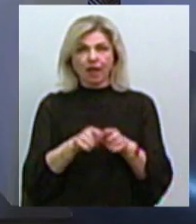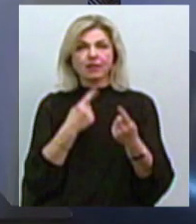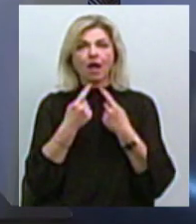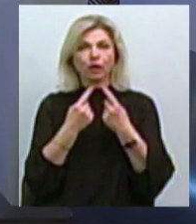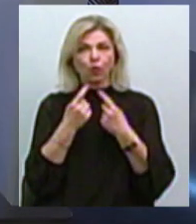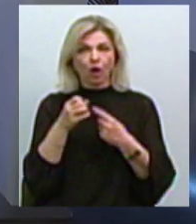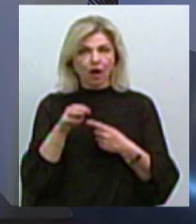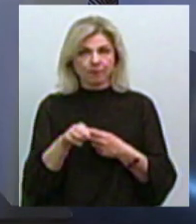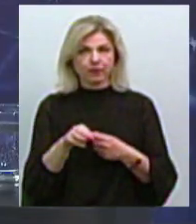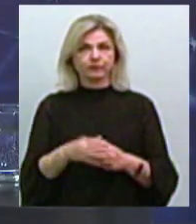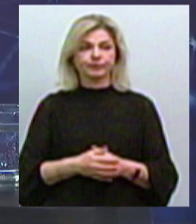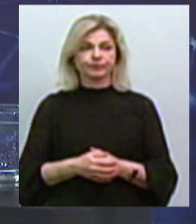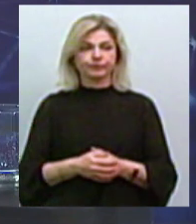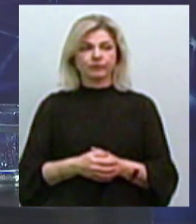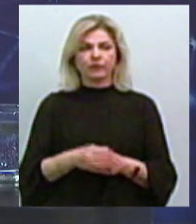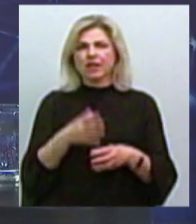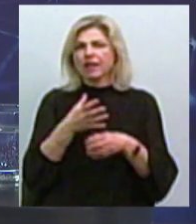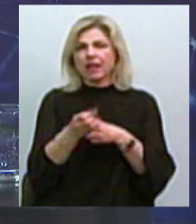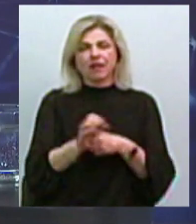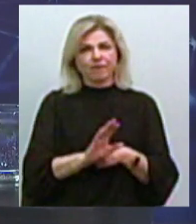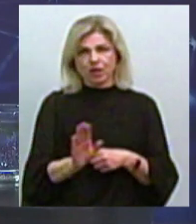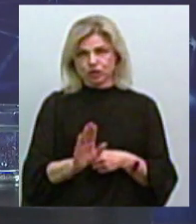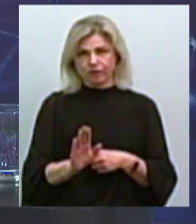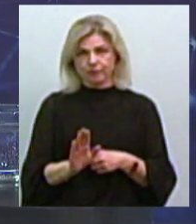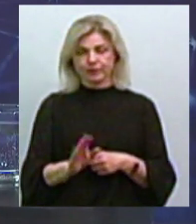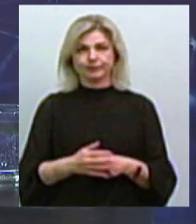діалогам, таким ненавязчивим, да, можливо,